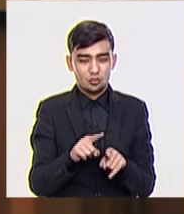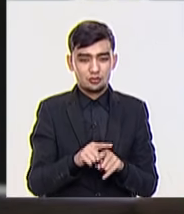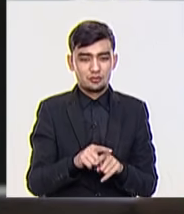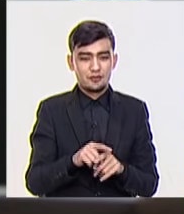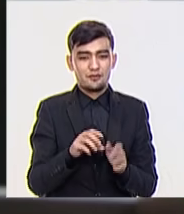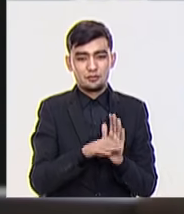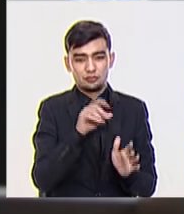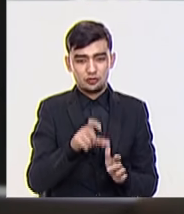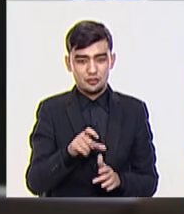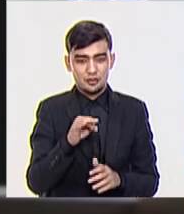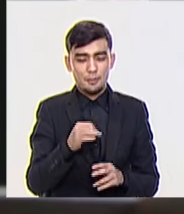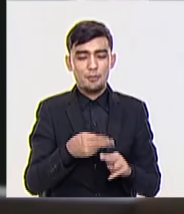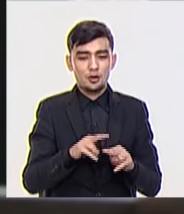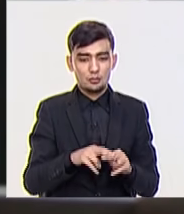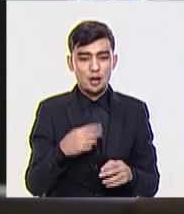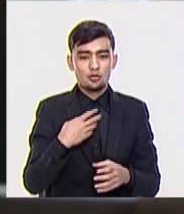көндірді.